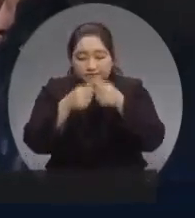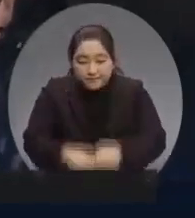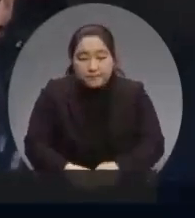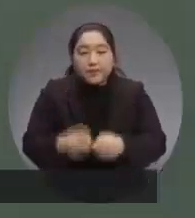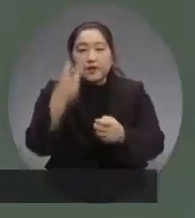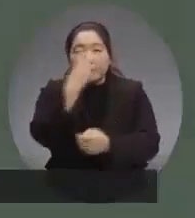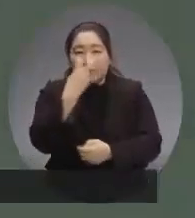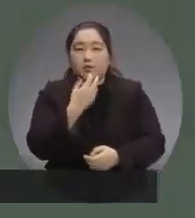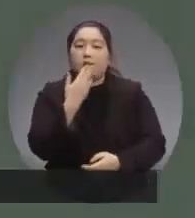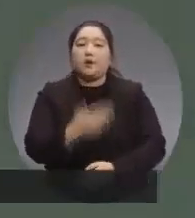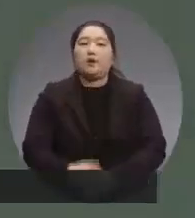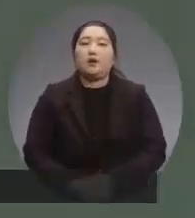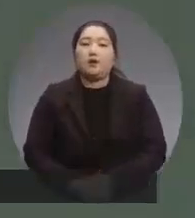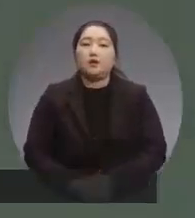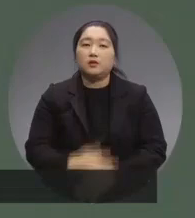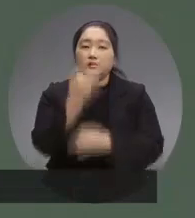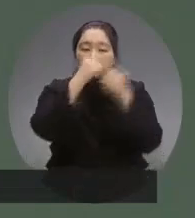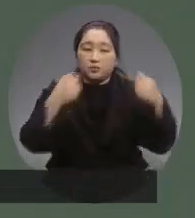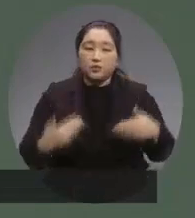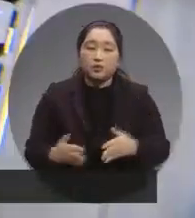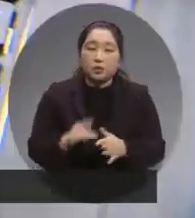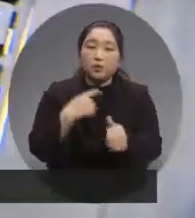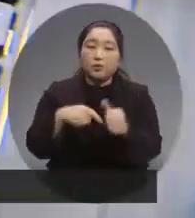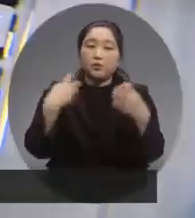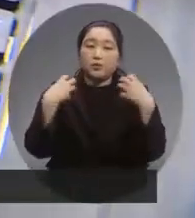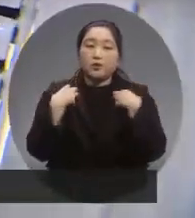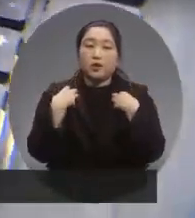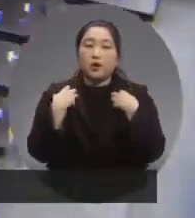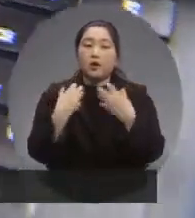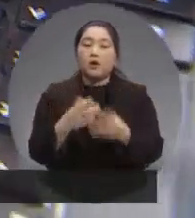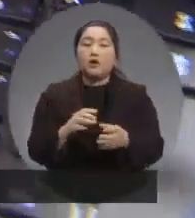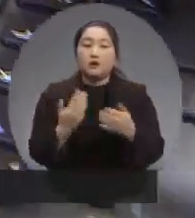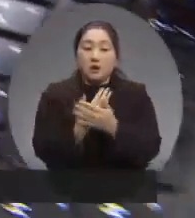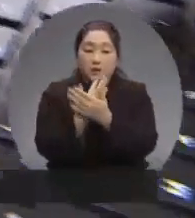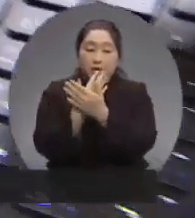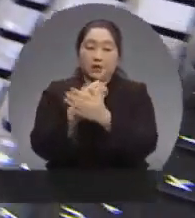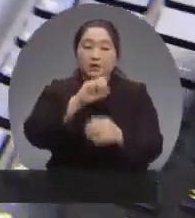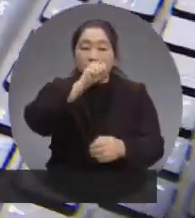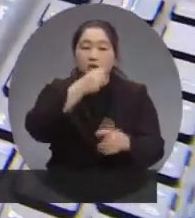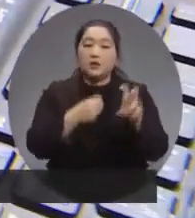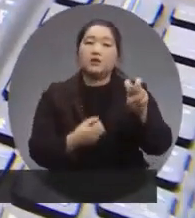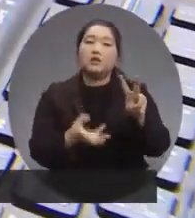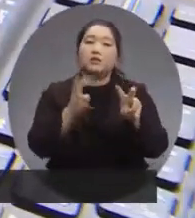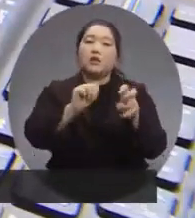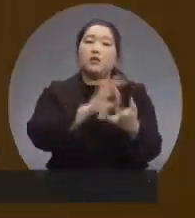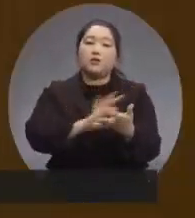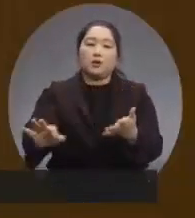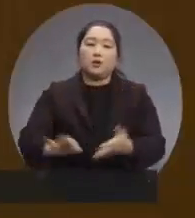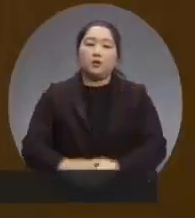부분까지. 충북 도교육청만의 진단검사 플랫폼 개발에는 예산 22억 원이